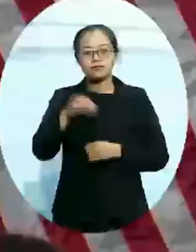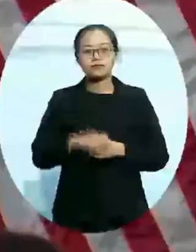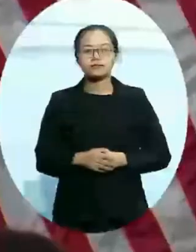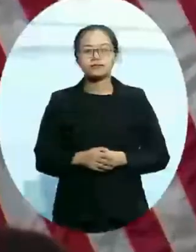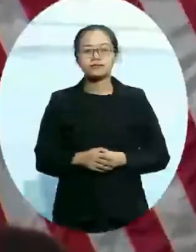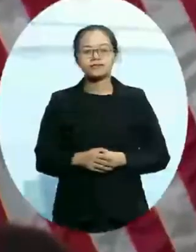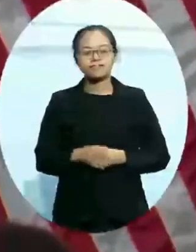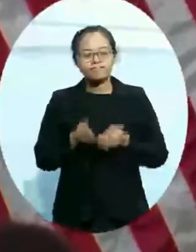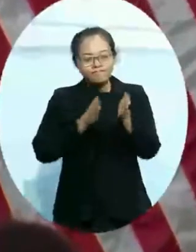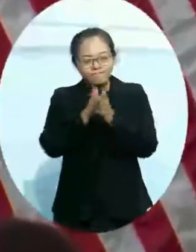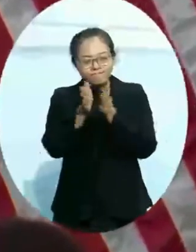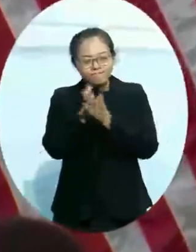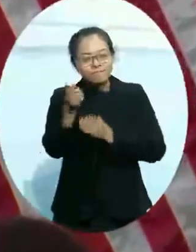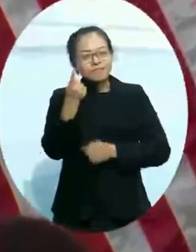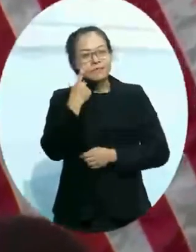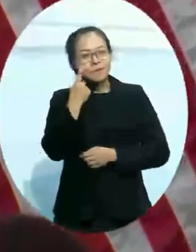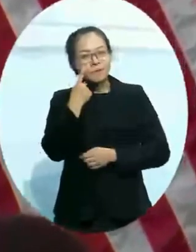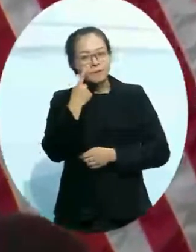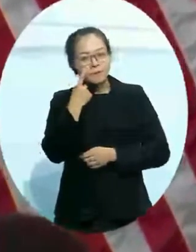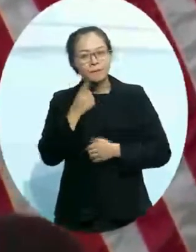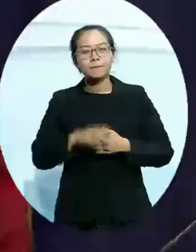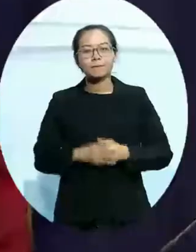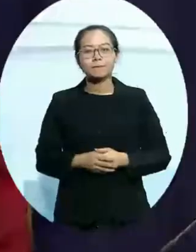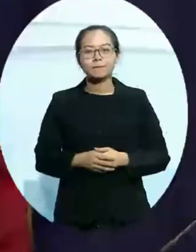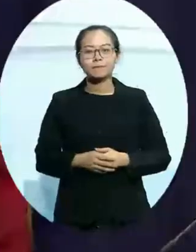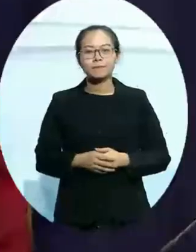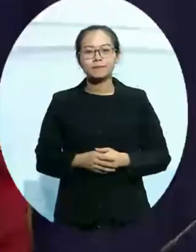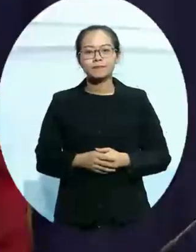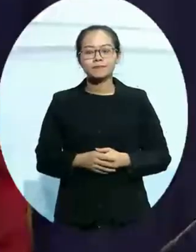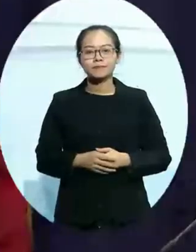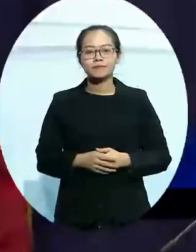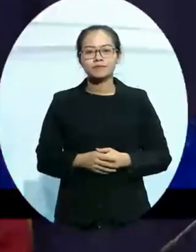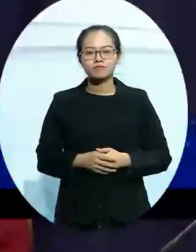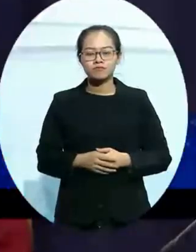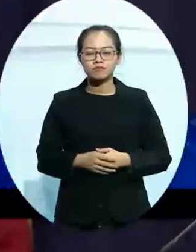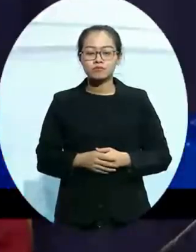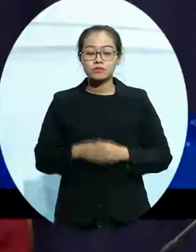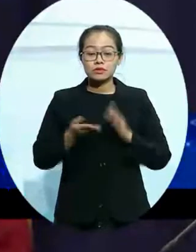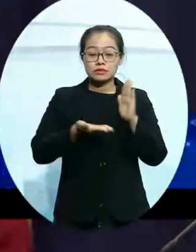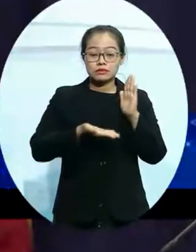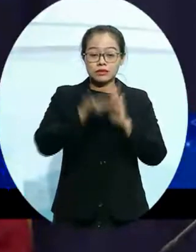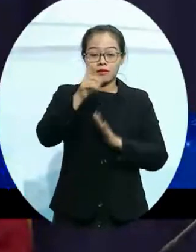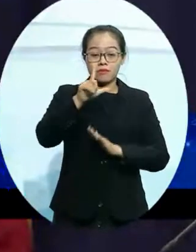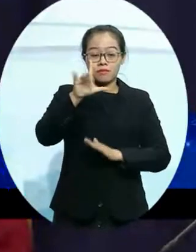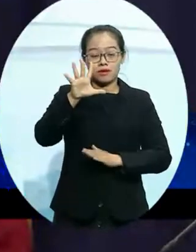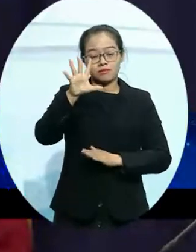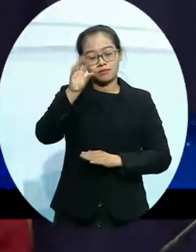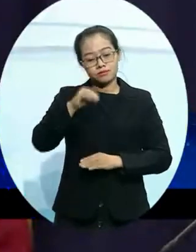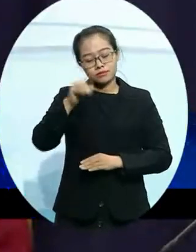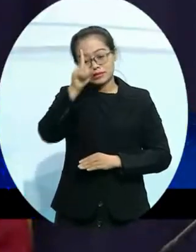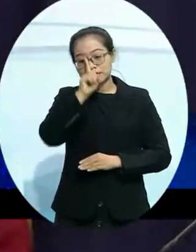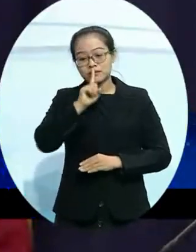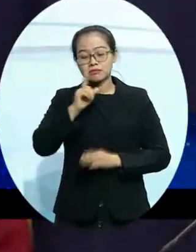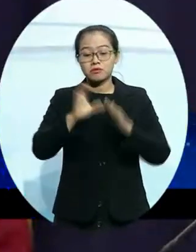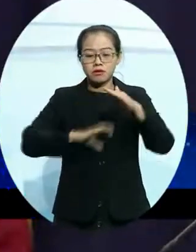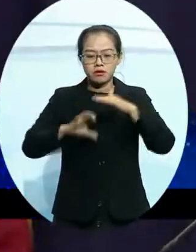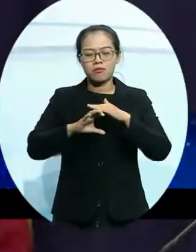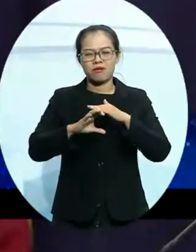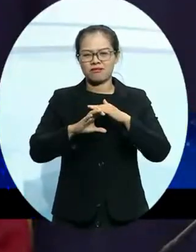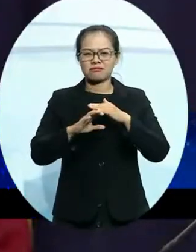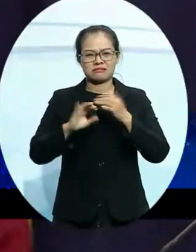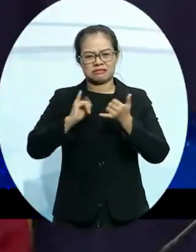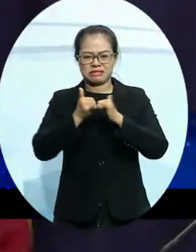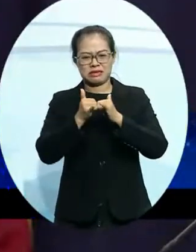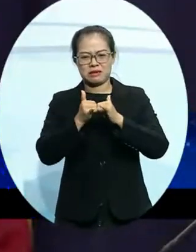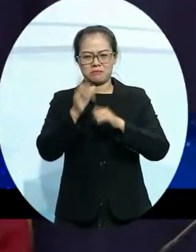sẽ tiếp tục xem xét các đợt tăng lãi suất trong thời gian tới. Rõ ràng, mức tăng 75 điểm cơ bản là lớn bất thường và tôi không muốn mức tăng